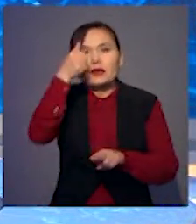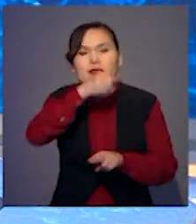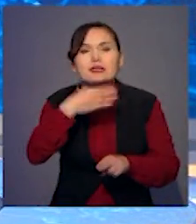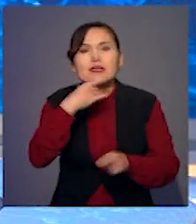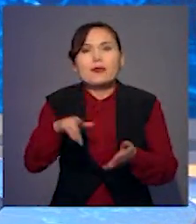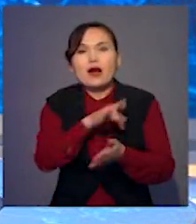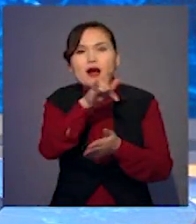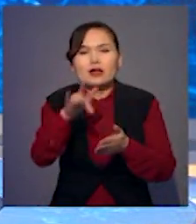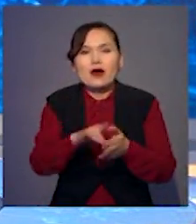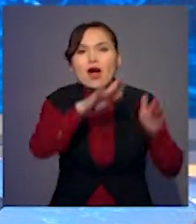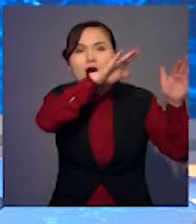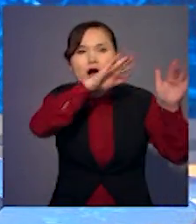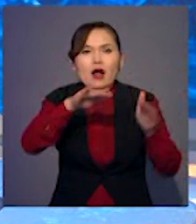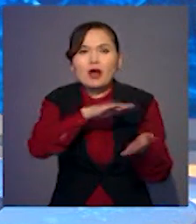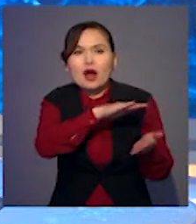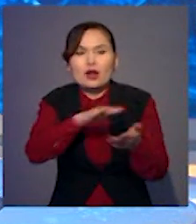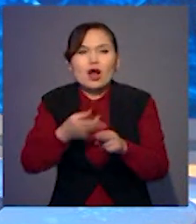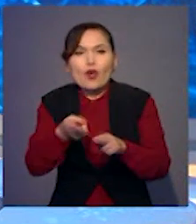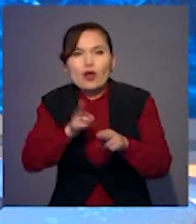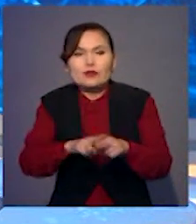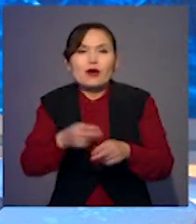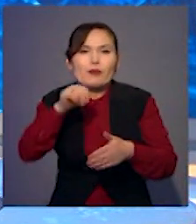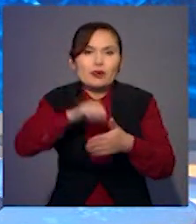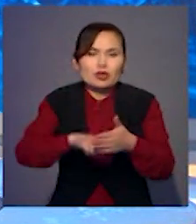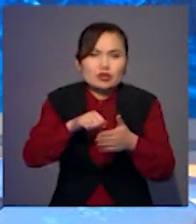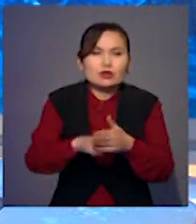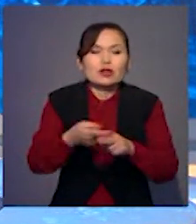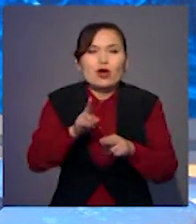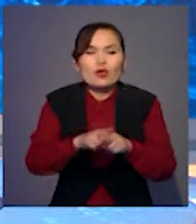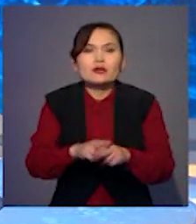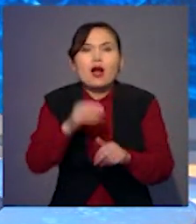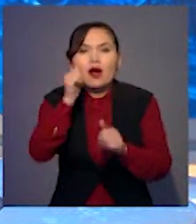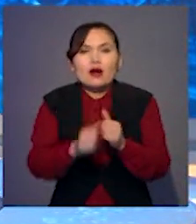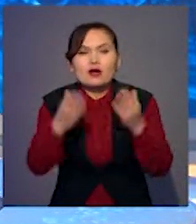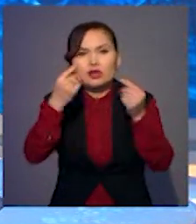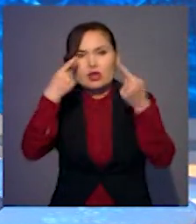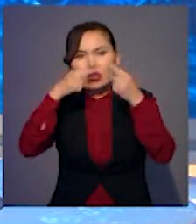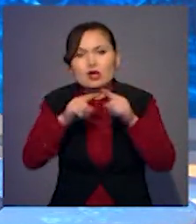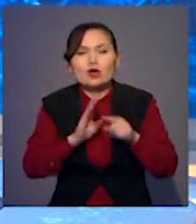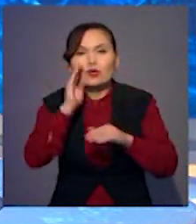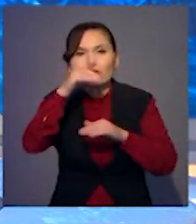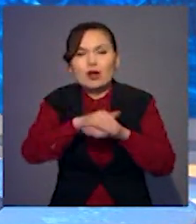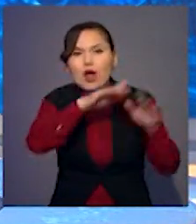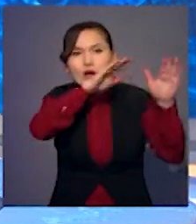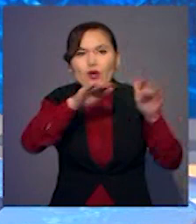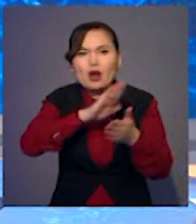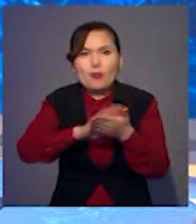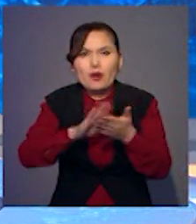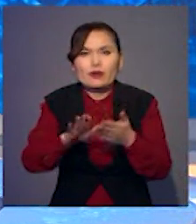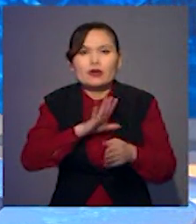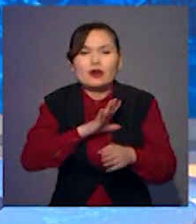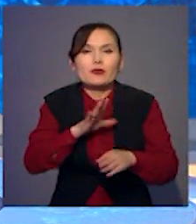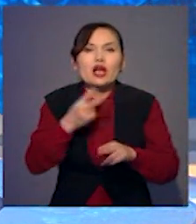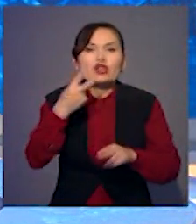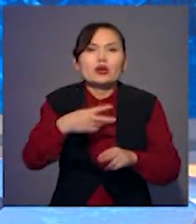Биыл Семейде қар қалың, осыған байланысты коммуналды қызмет күні-түні көшелерді тазалауға көшкен. Қаңтар айының өзінде ғана